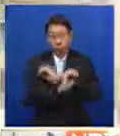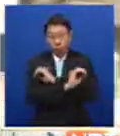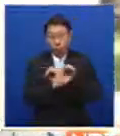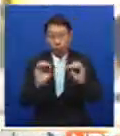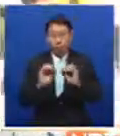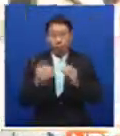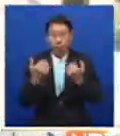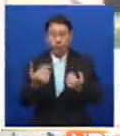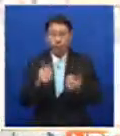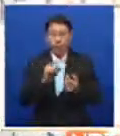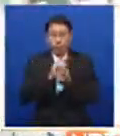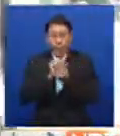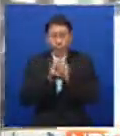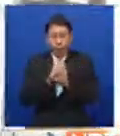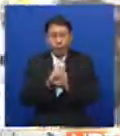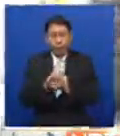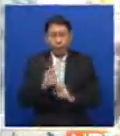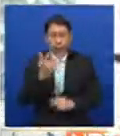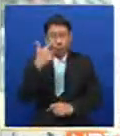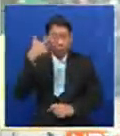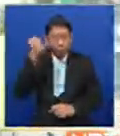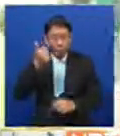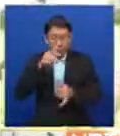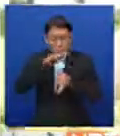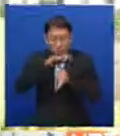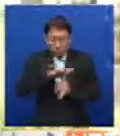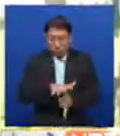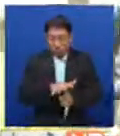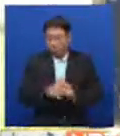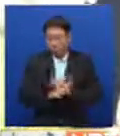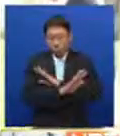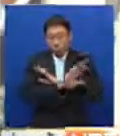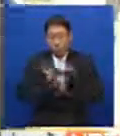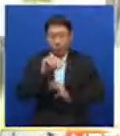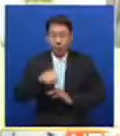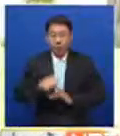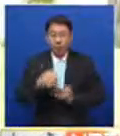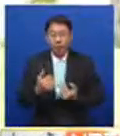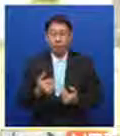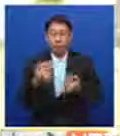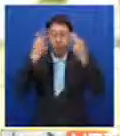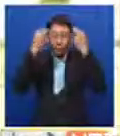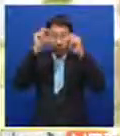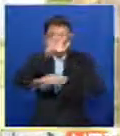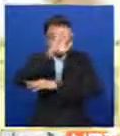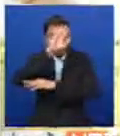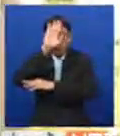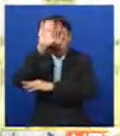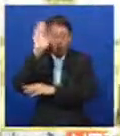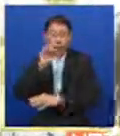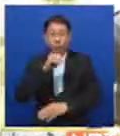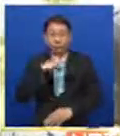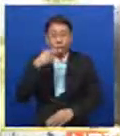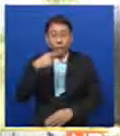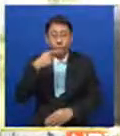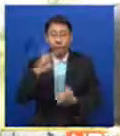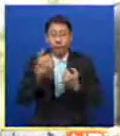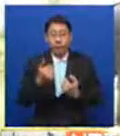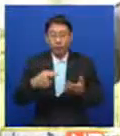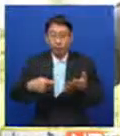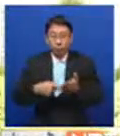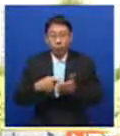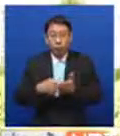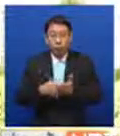ไม่ได้ปรับเพราะว่าถูกกดดันจากกระแสสังคมค่ะพลเอกประยุทธ์จันทร์โอชานายกรัฐมนตรีนะคะกล่าวถึงเหตุผลที่